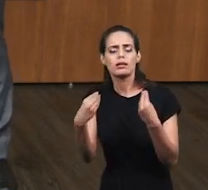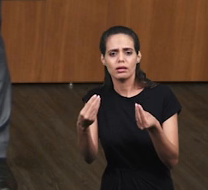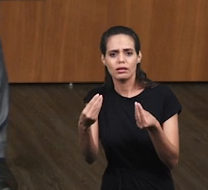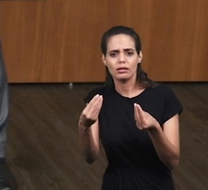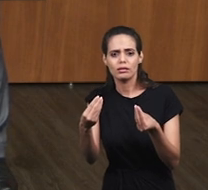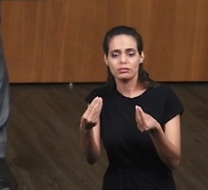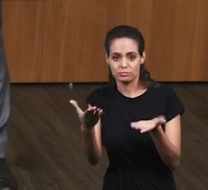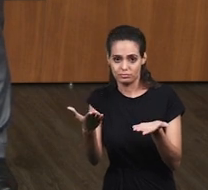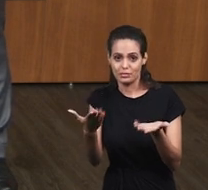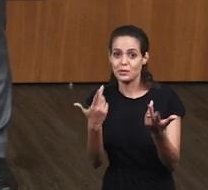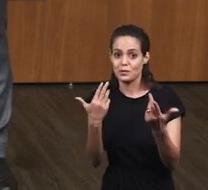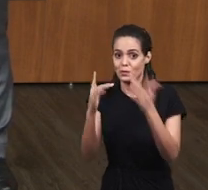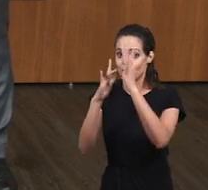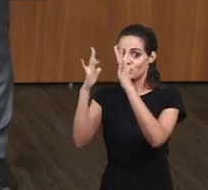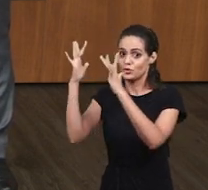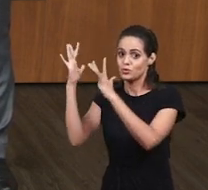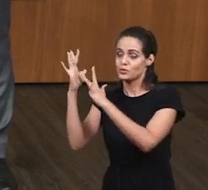Quand